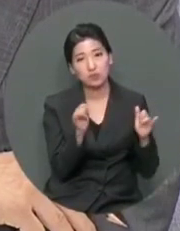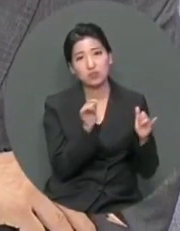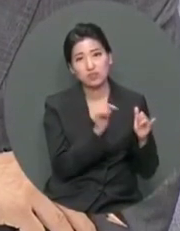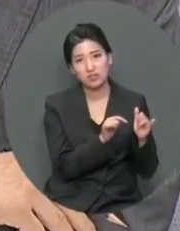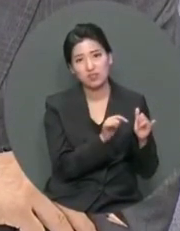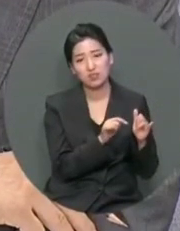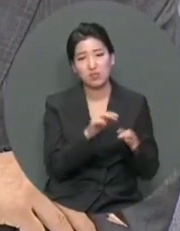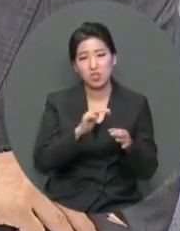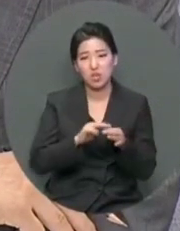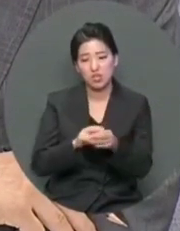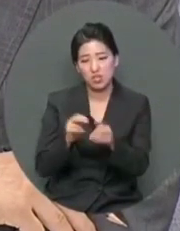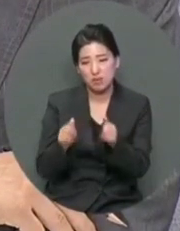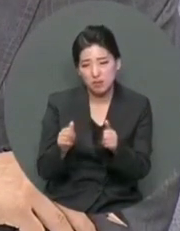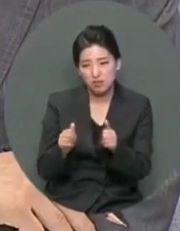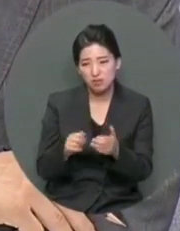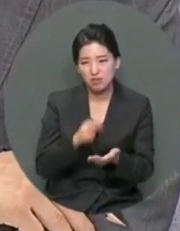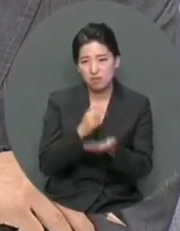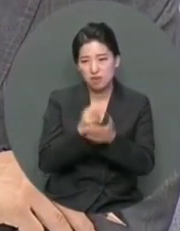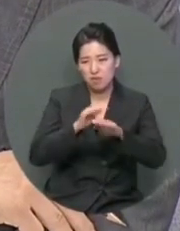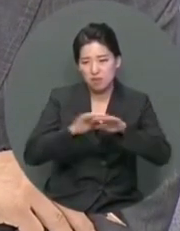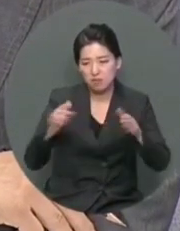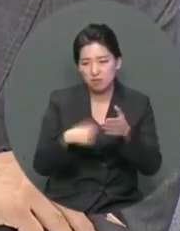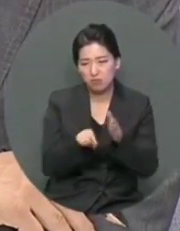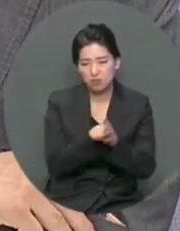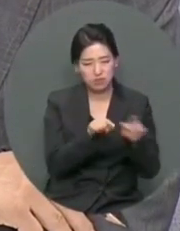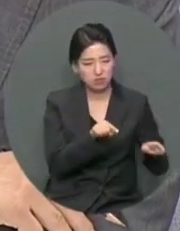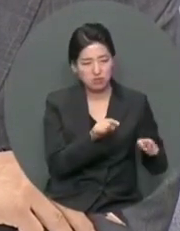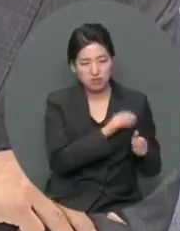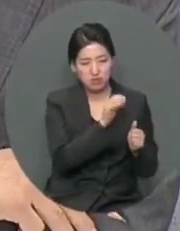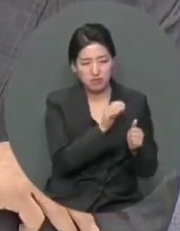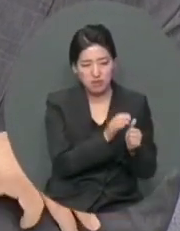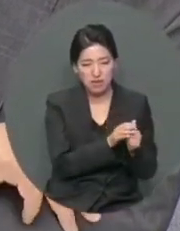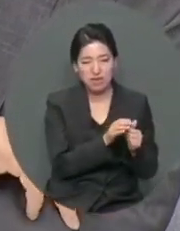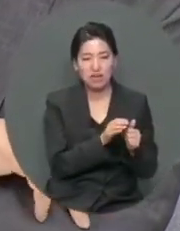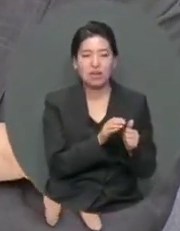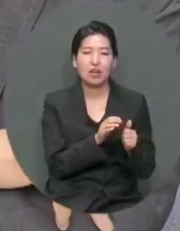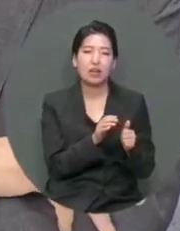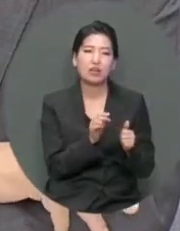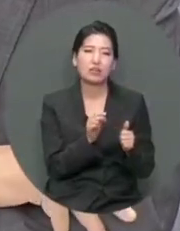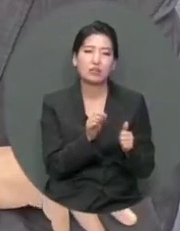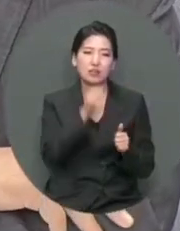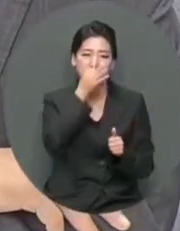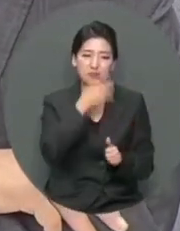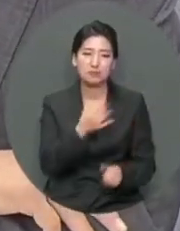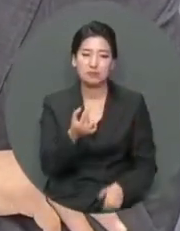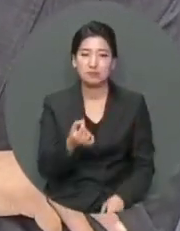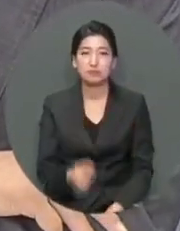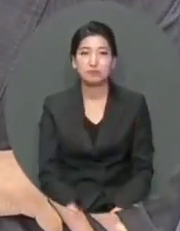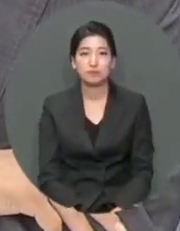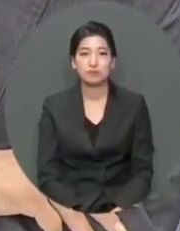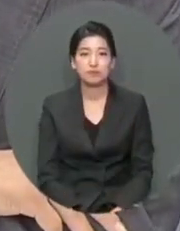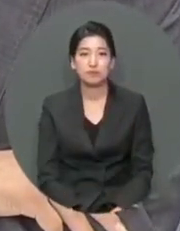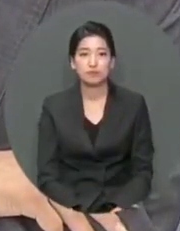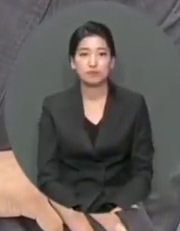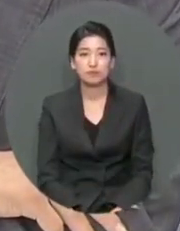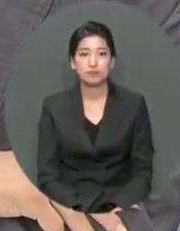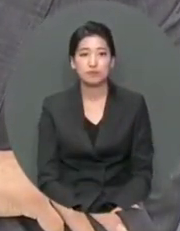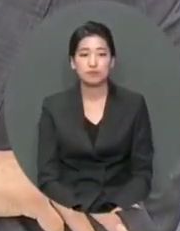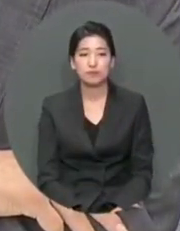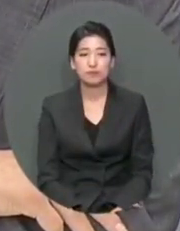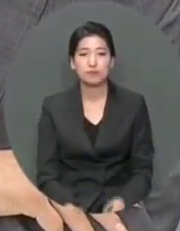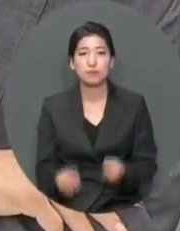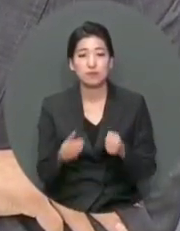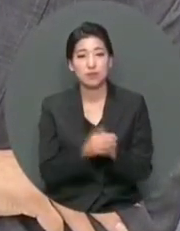형사재판에서 법 앞에 평등을 실현하기 다소 부족한 측면이 있기 때문에 국선 변호사 제도를